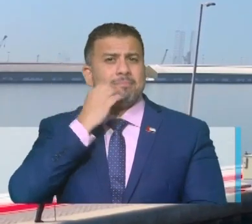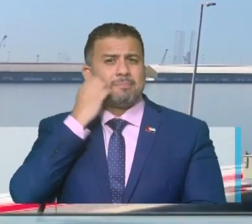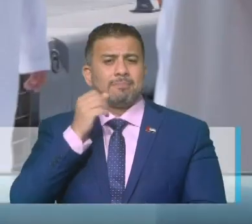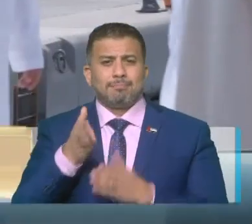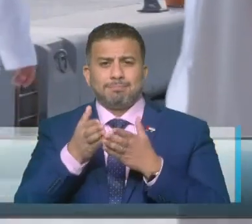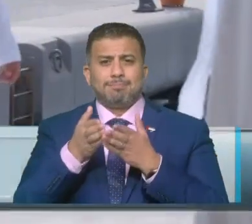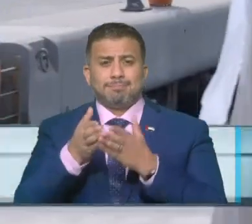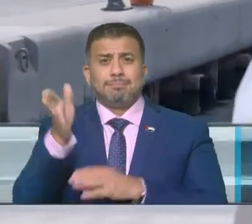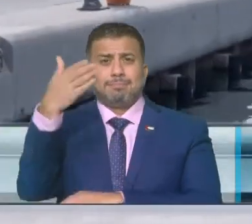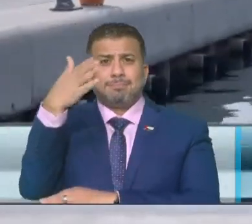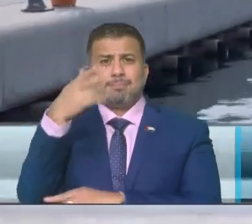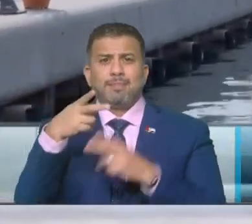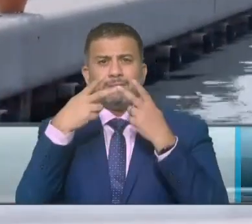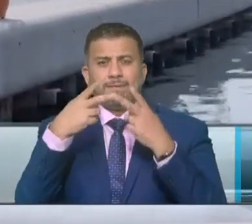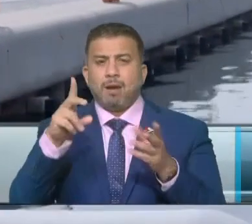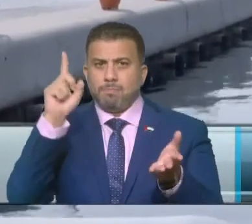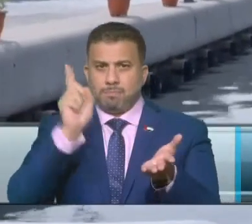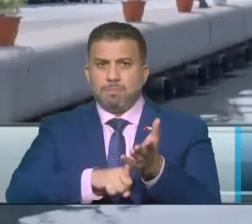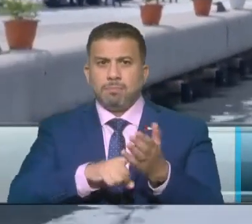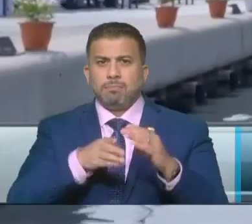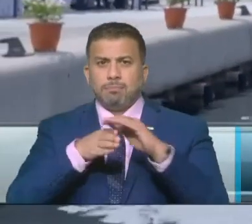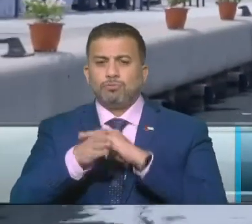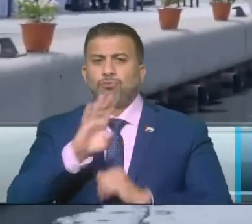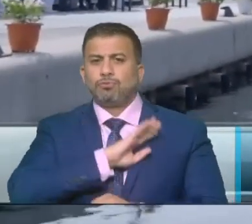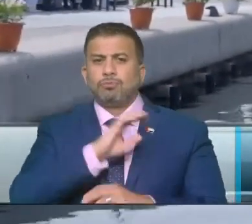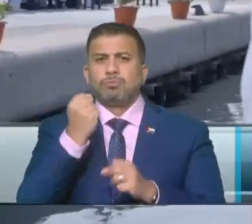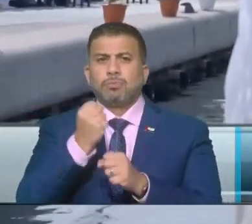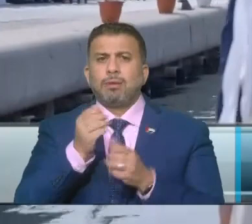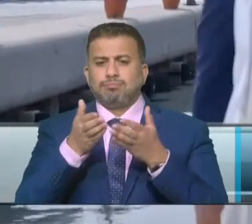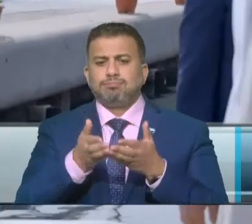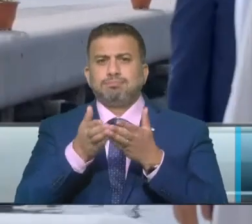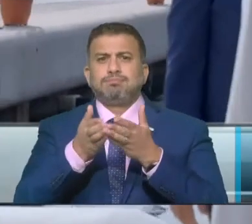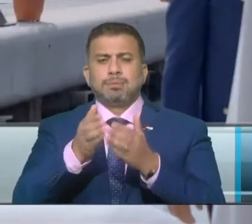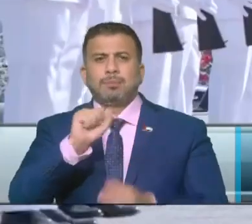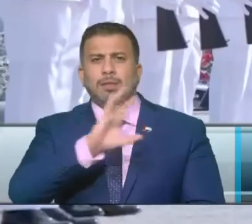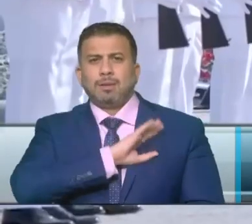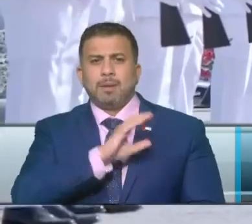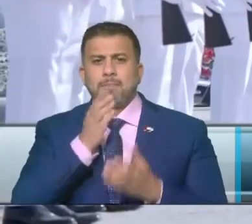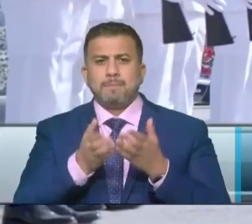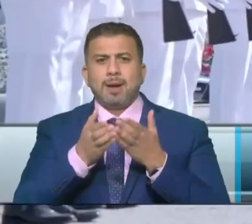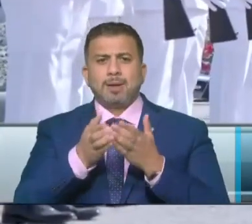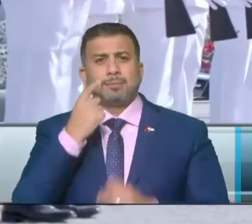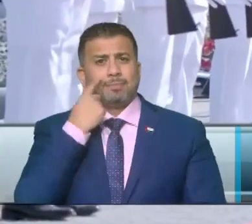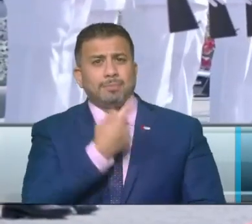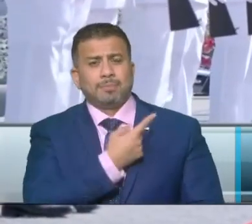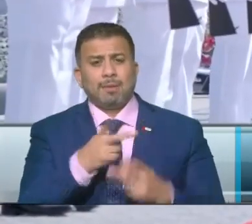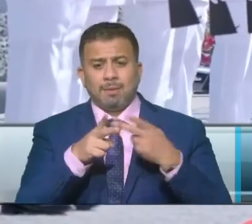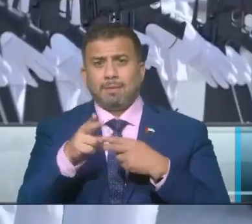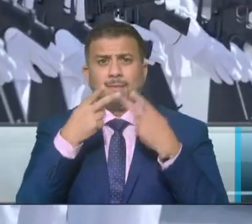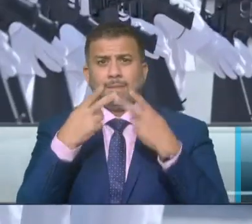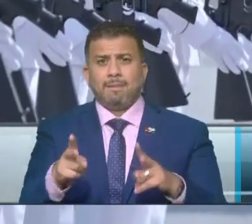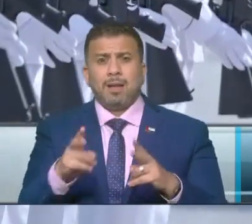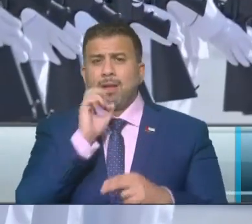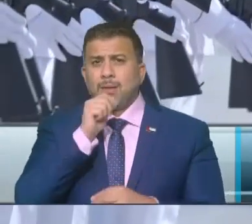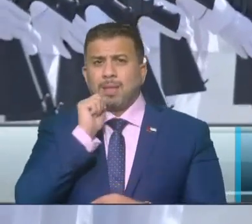ساريه الزورق معلنا تدشينه الرسمي ودخوله الخدمه ضمن اسطول قواتنا البحريه حضر مراسم التدشين معالي